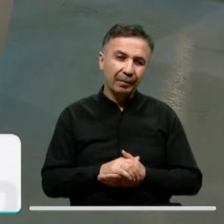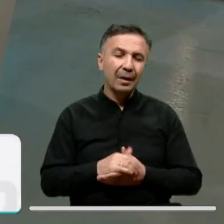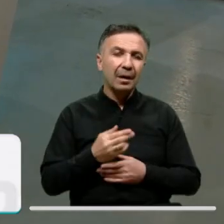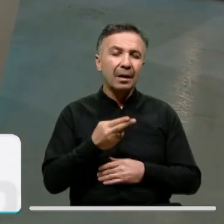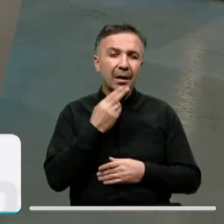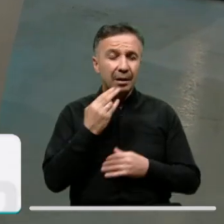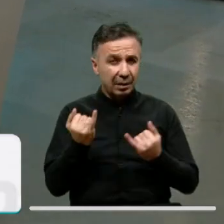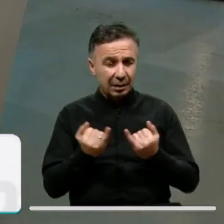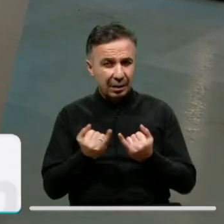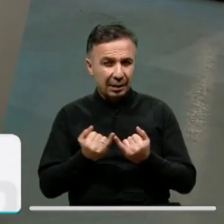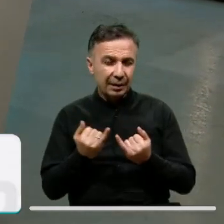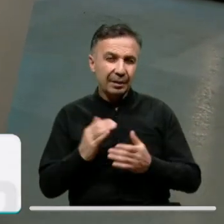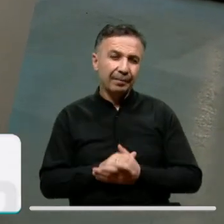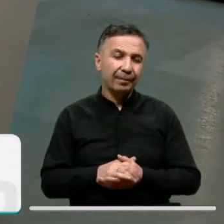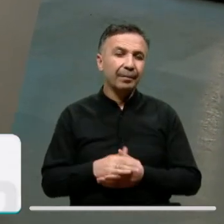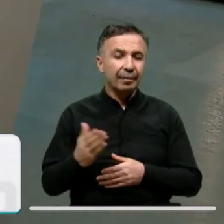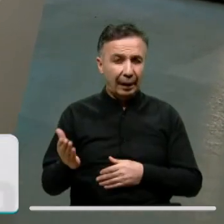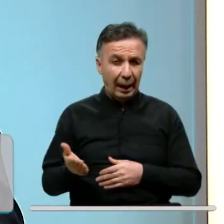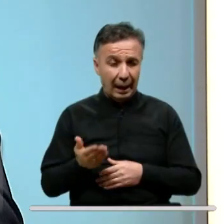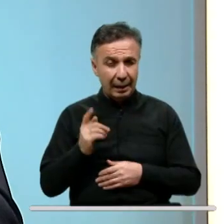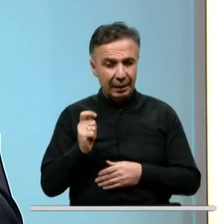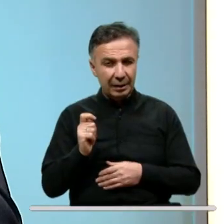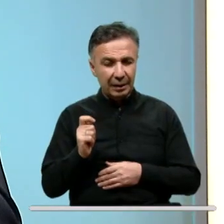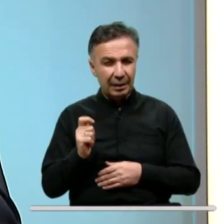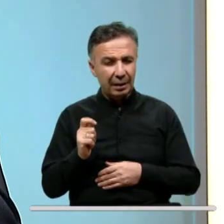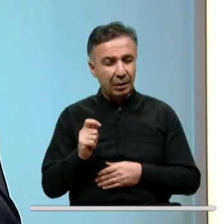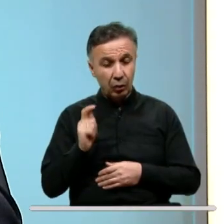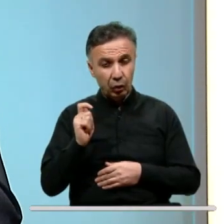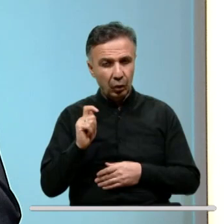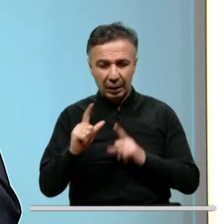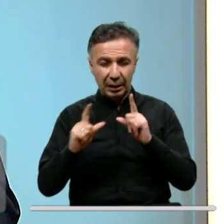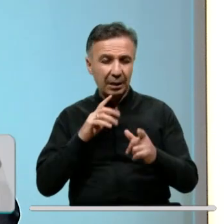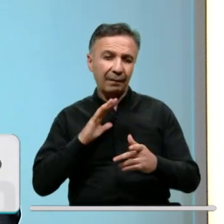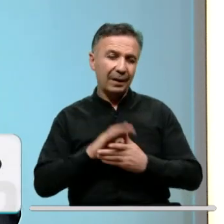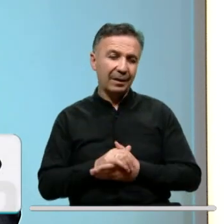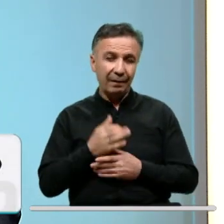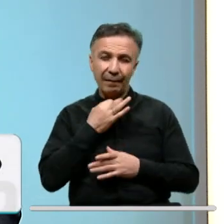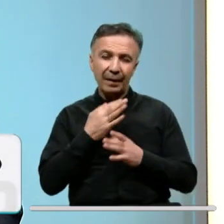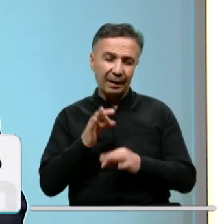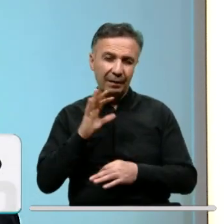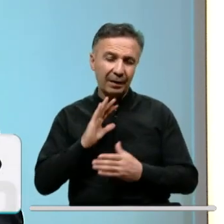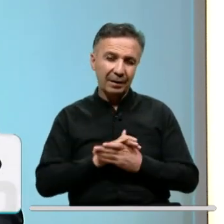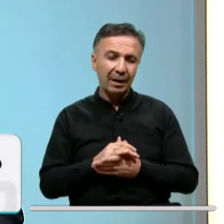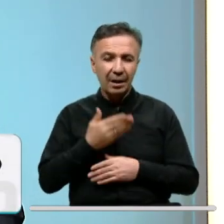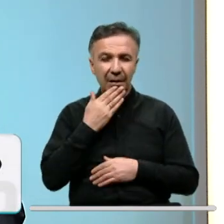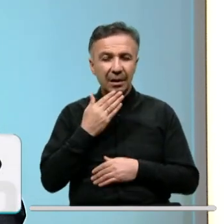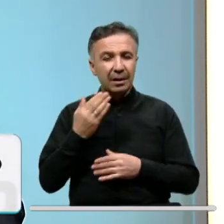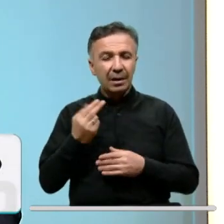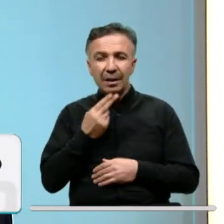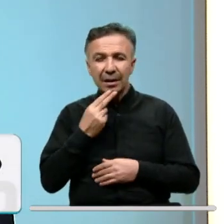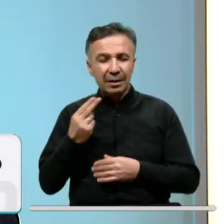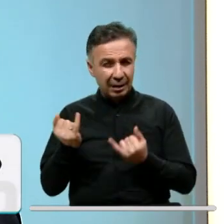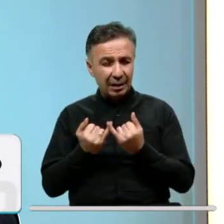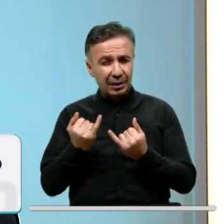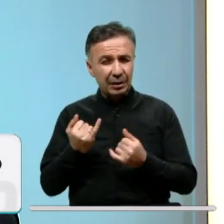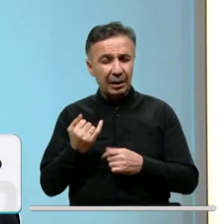kardeşi, aslında. Kız kardeşi eğer gerçekten bakıma muhtaç, zor durumdaysa ne olabilir? Kız kardeşine verebilir. Tabii